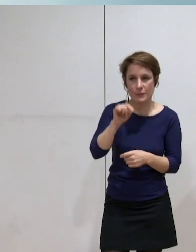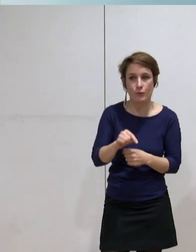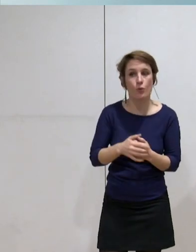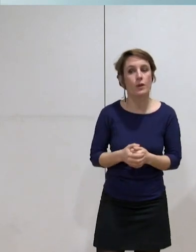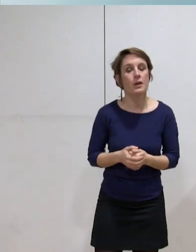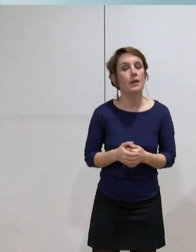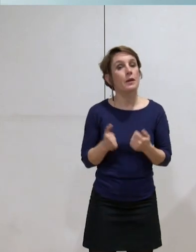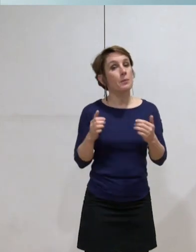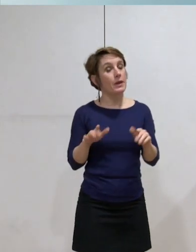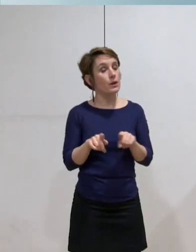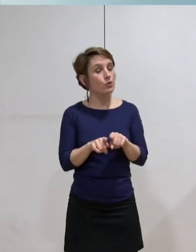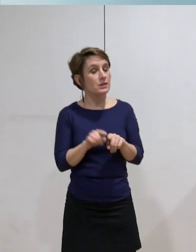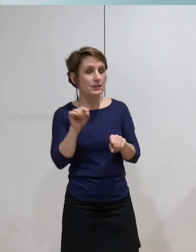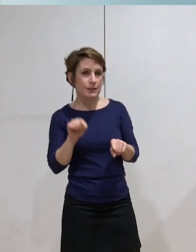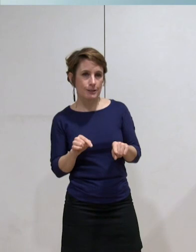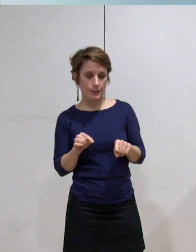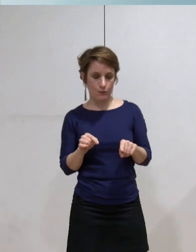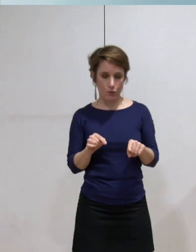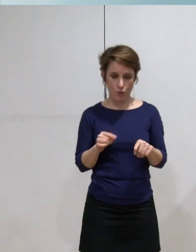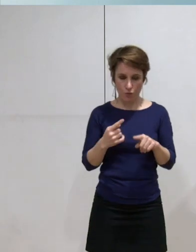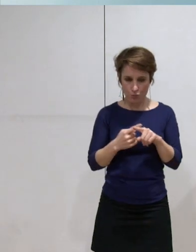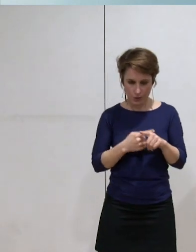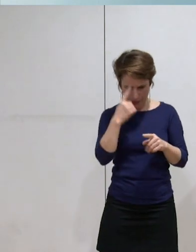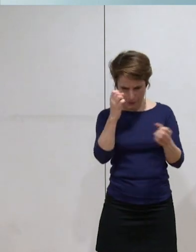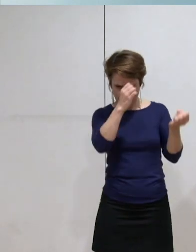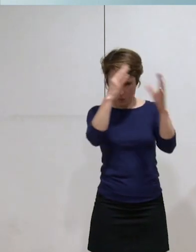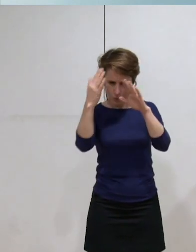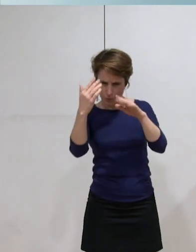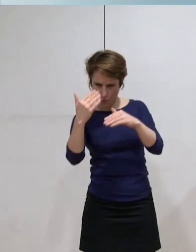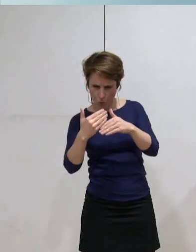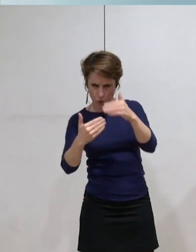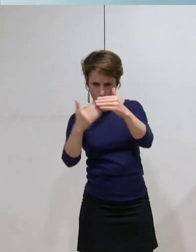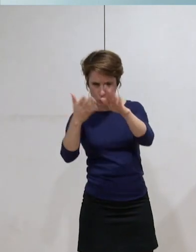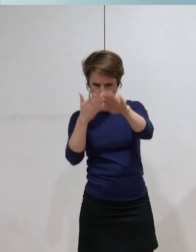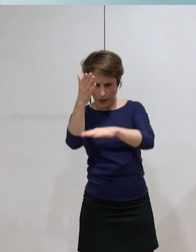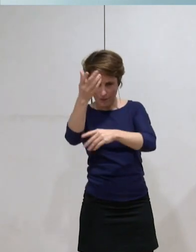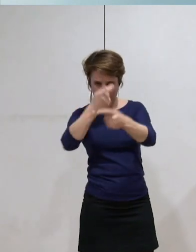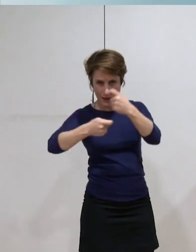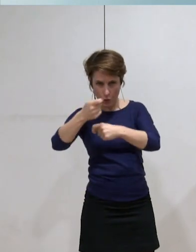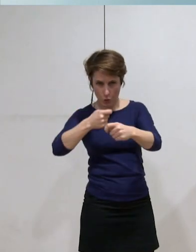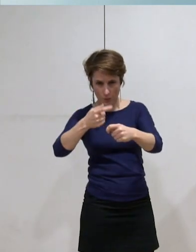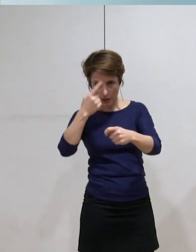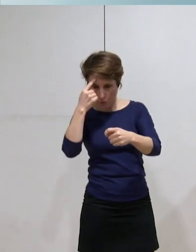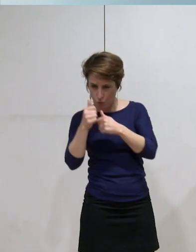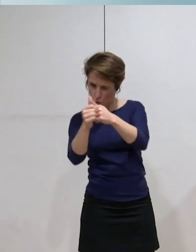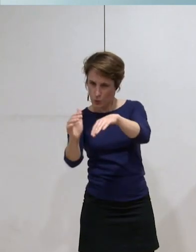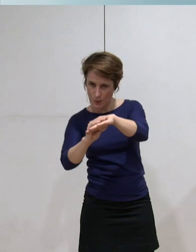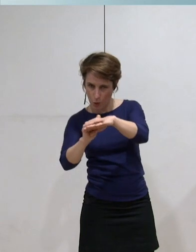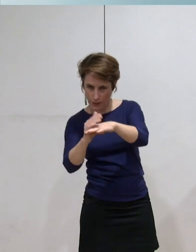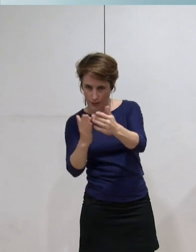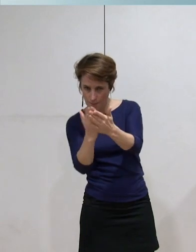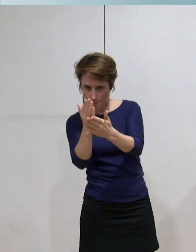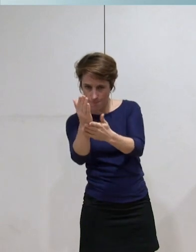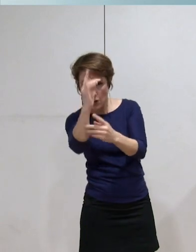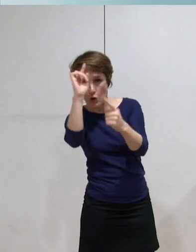perspective économique à moyen terme qui donne le cap de votre politique et permettre d'engendrer des recettes